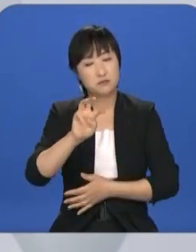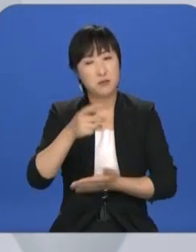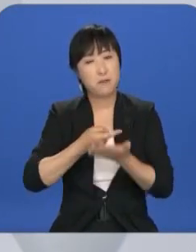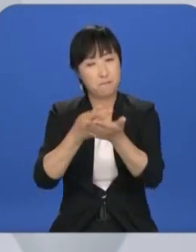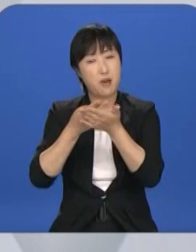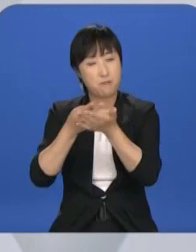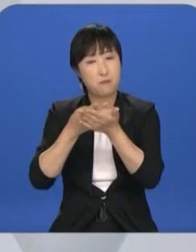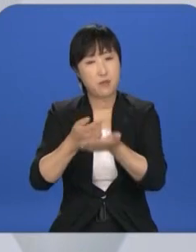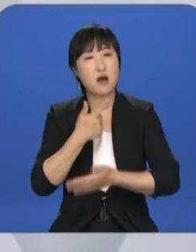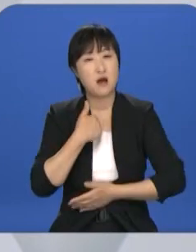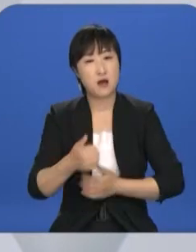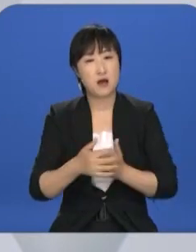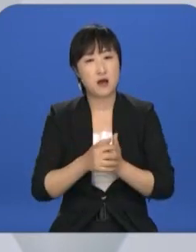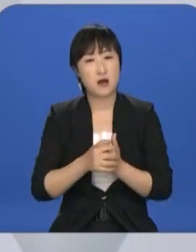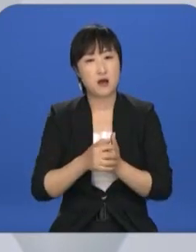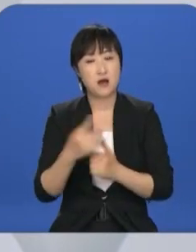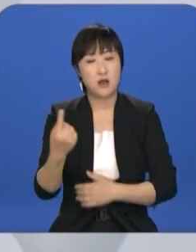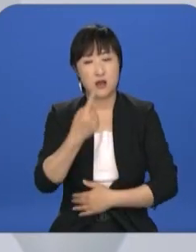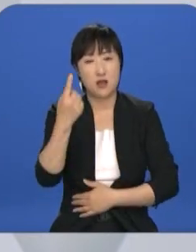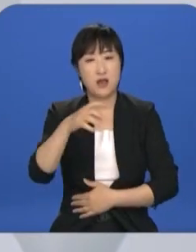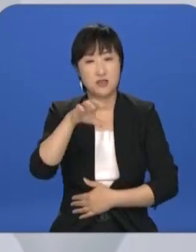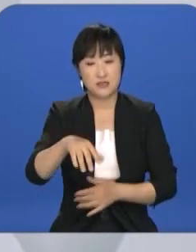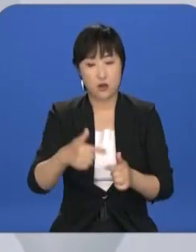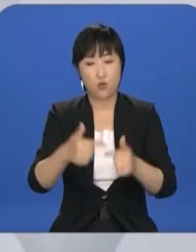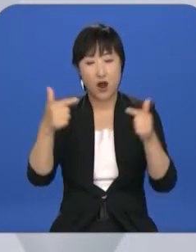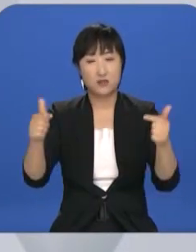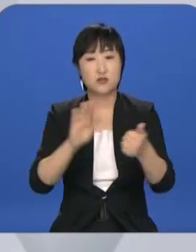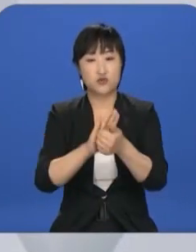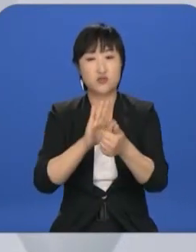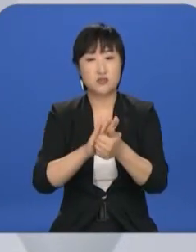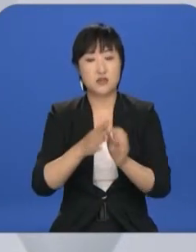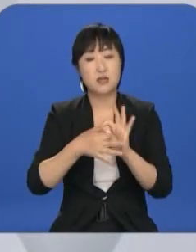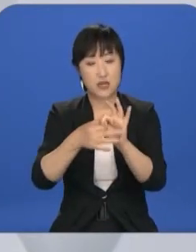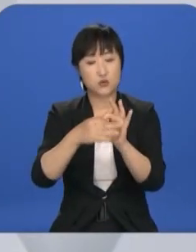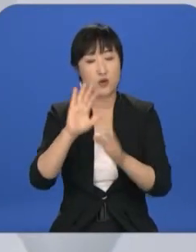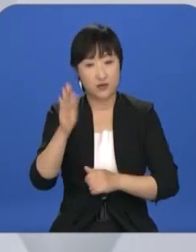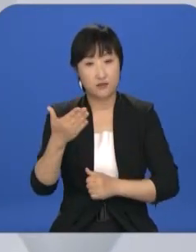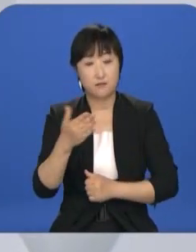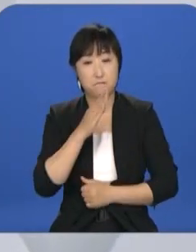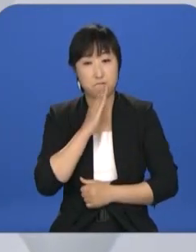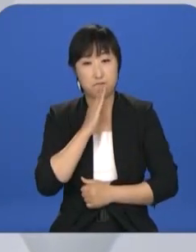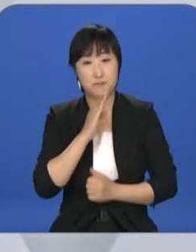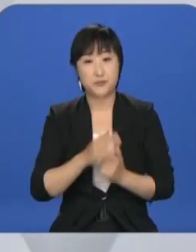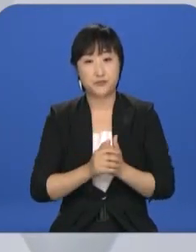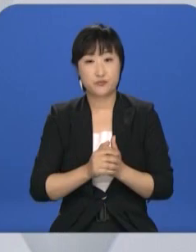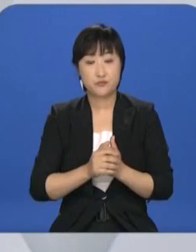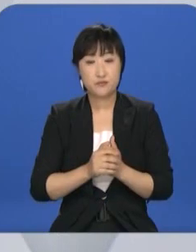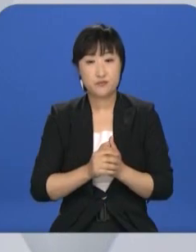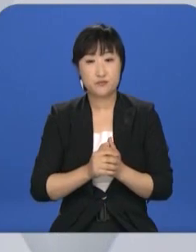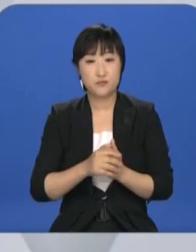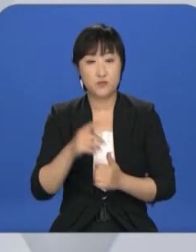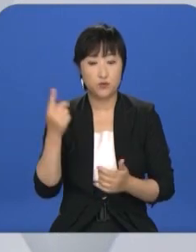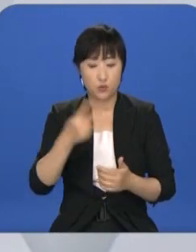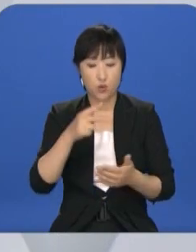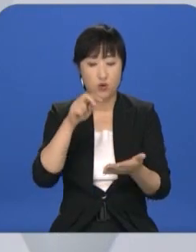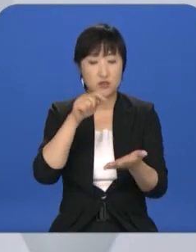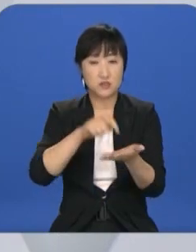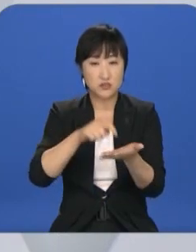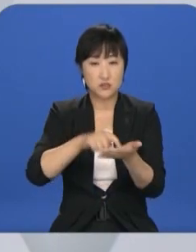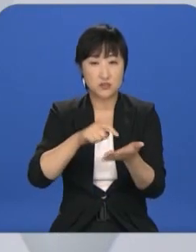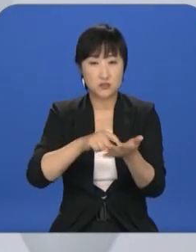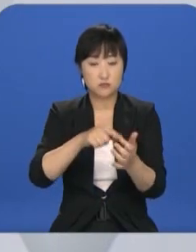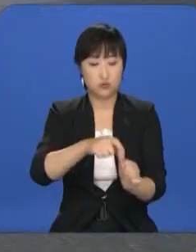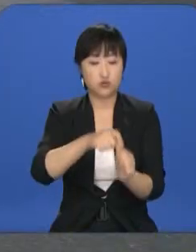환자를 이송하고 있습니다. 헬기장 확대 추진을 계속해야 되고 도서 지역에는 응급